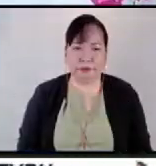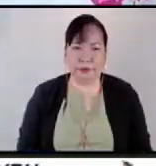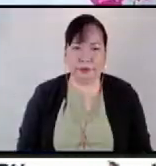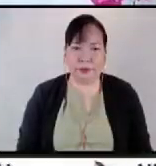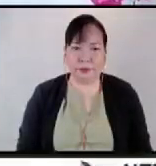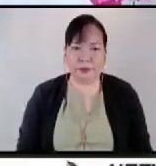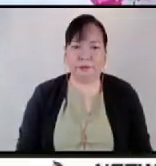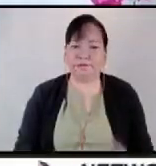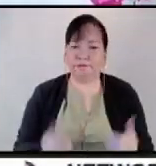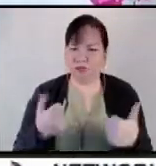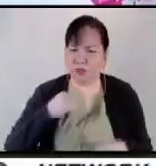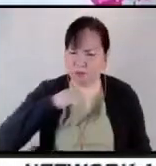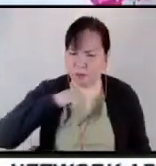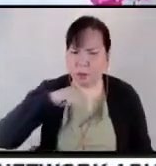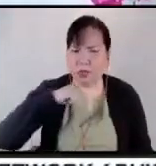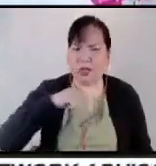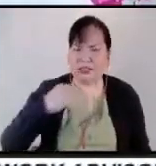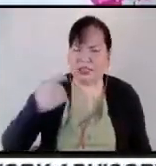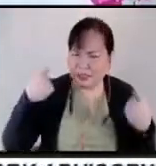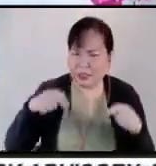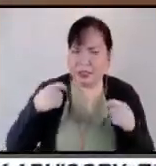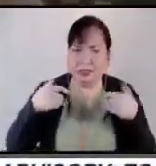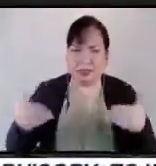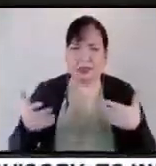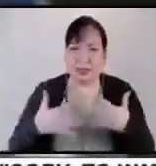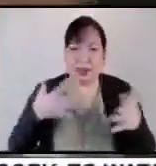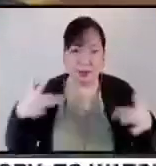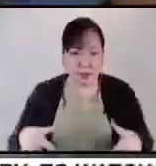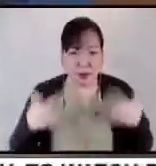Oh, basta may hininga pa, laban lang.